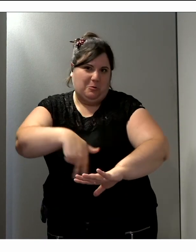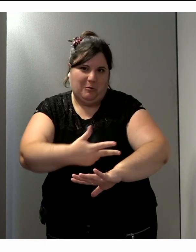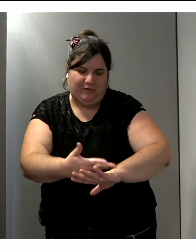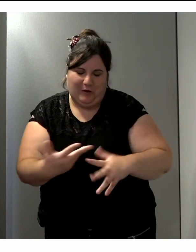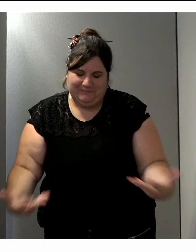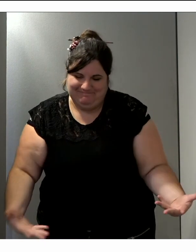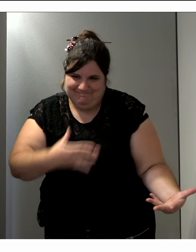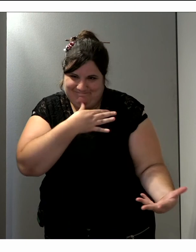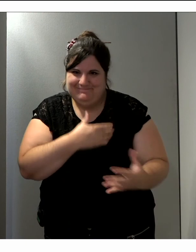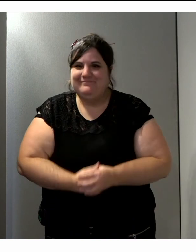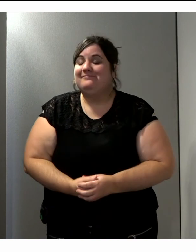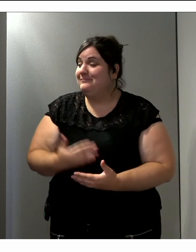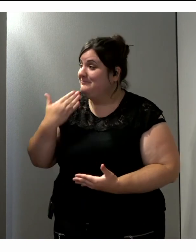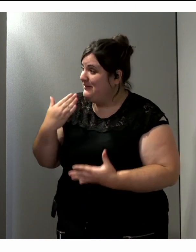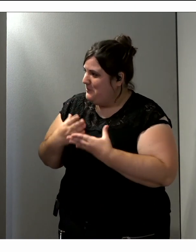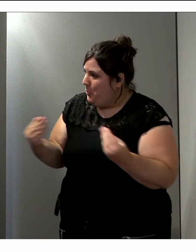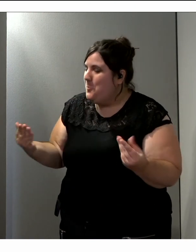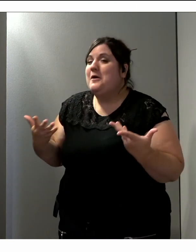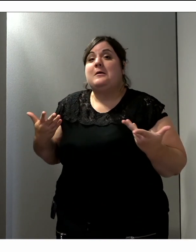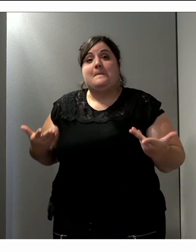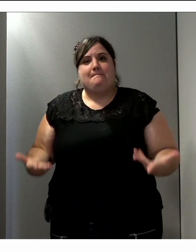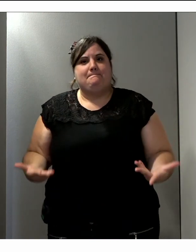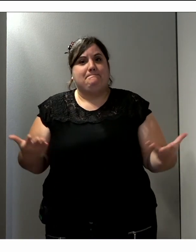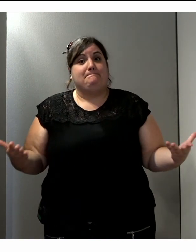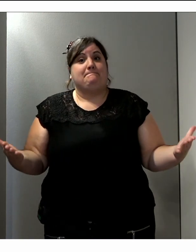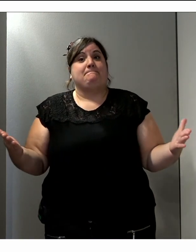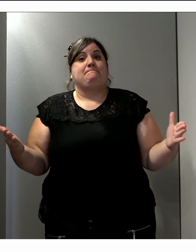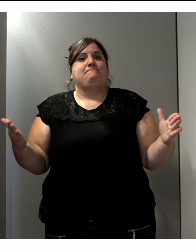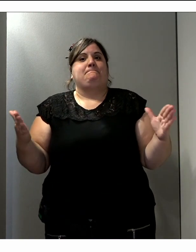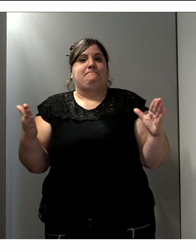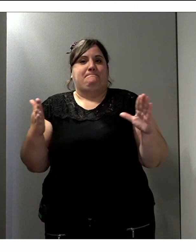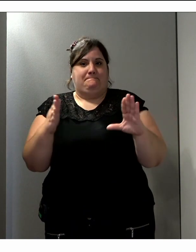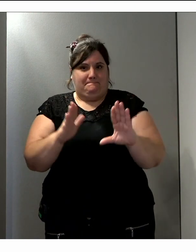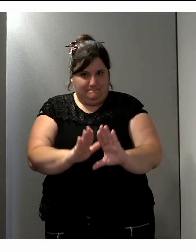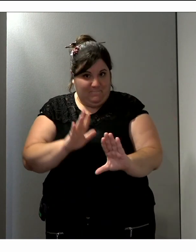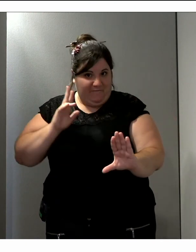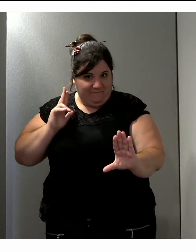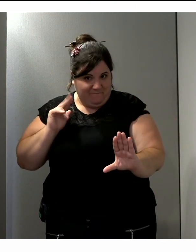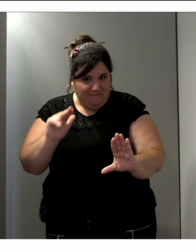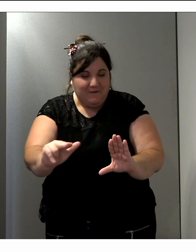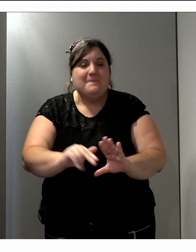Merci beaucoup, Monsieur Salvini. Je crois qu'on va vers la fin. Donc, vraiment, je